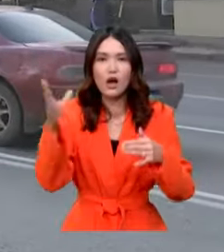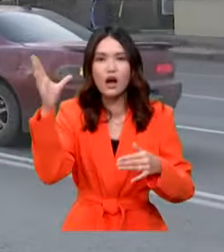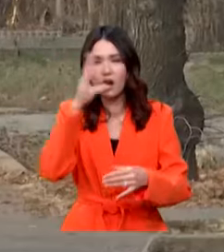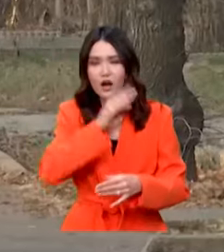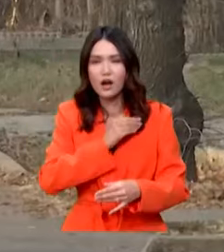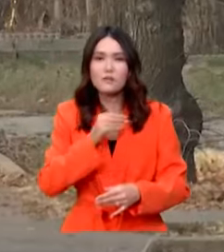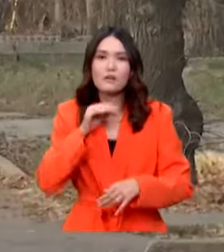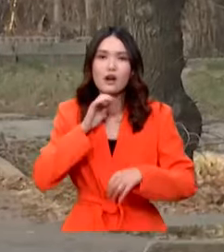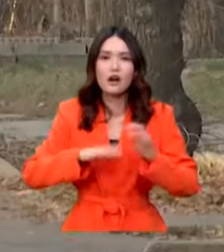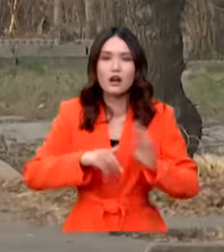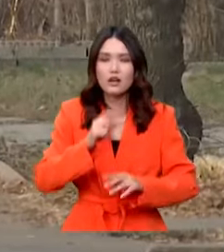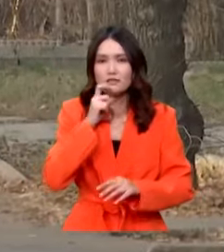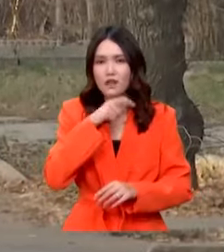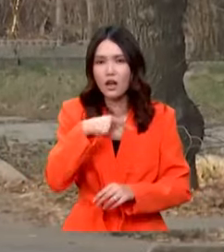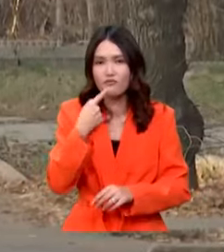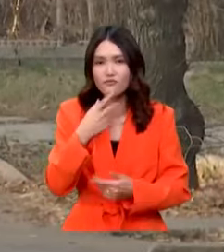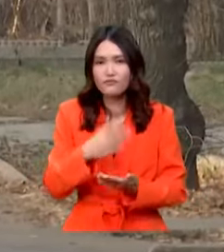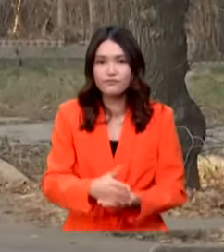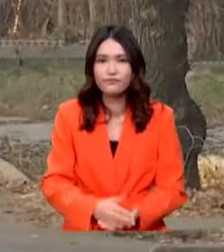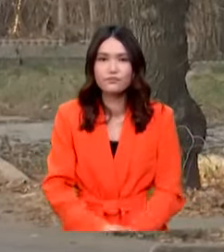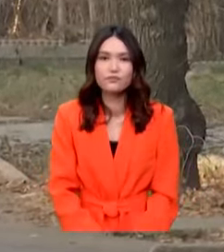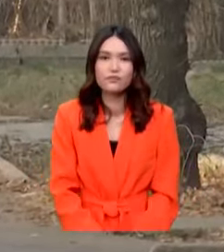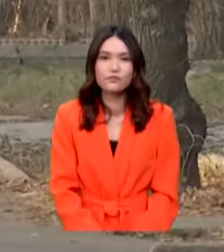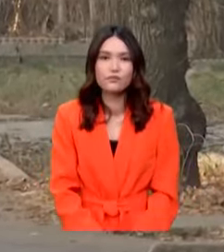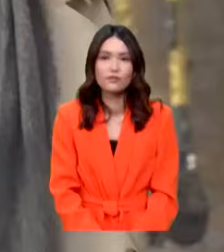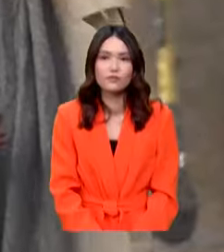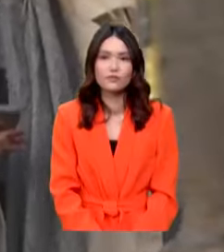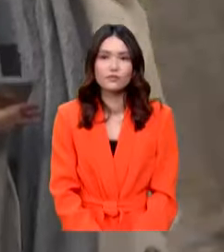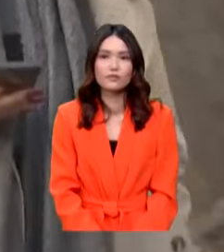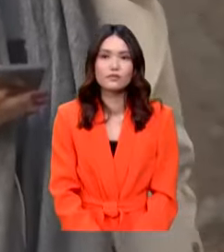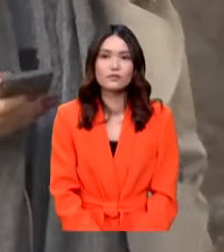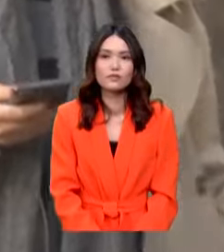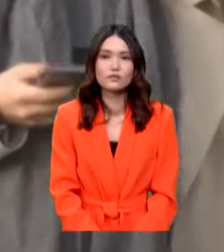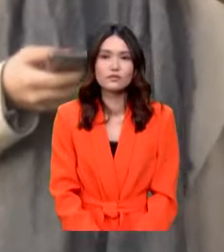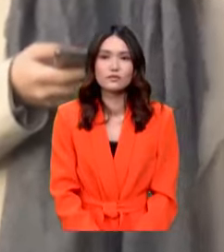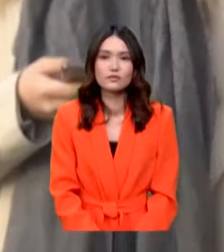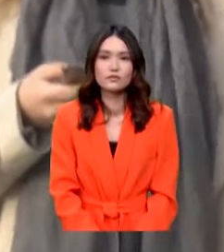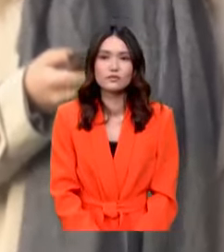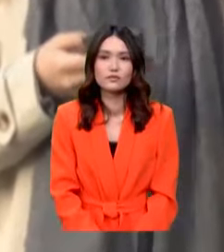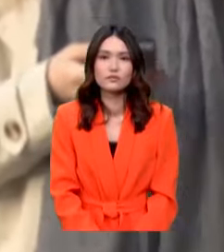деген пікір айтты экономистер. Шадыр Омаржан, Данияр Мүтекеев, Атамекен Бизнес.